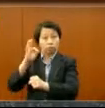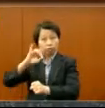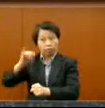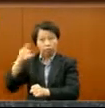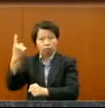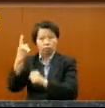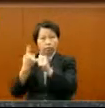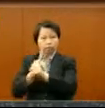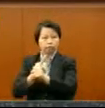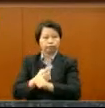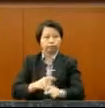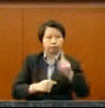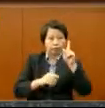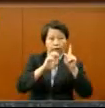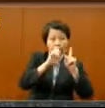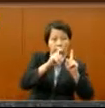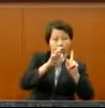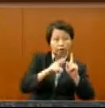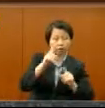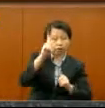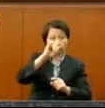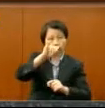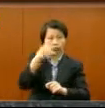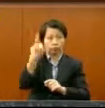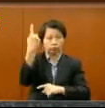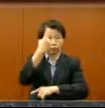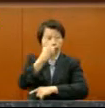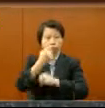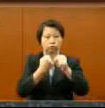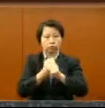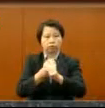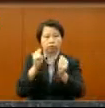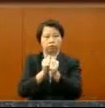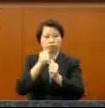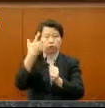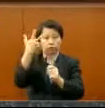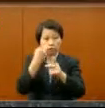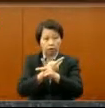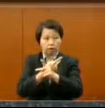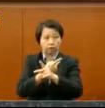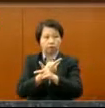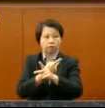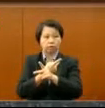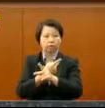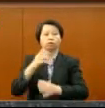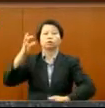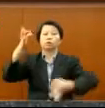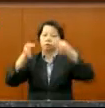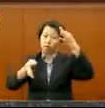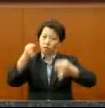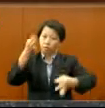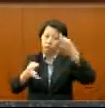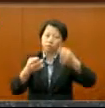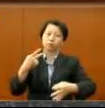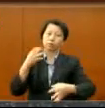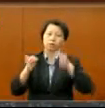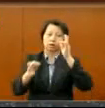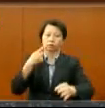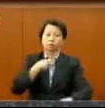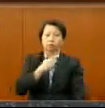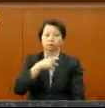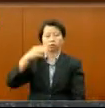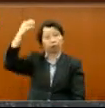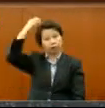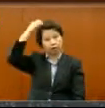Satu ekar RM9 juta setahun dengan 3 kali harvest. Sekiranya kita di Selangor ini